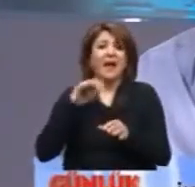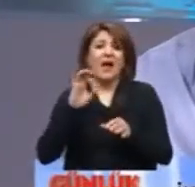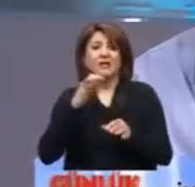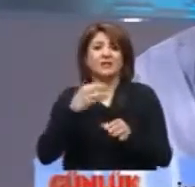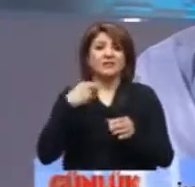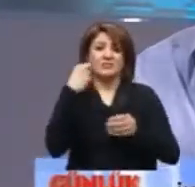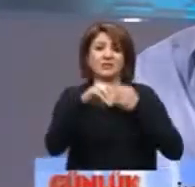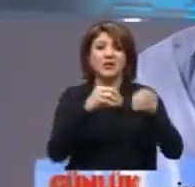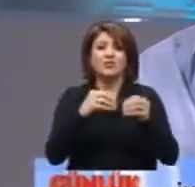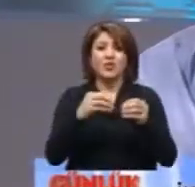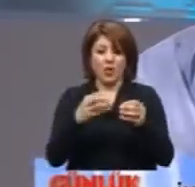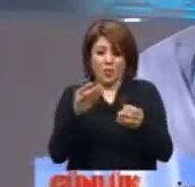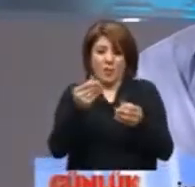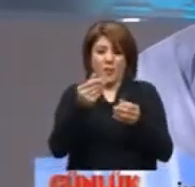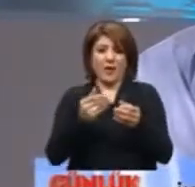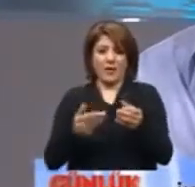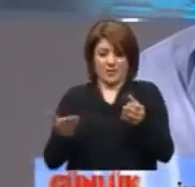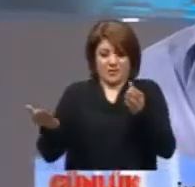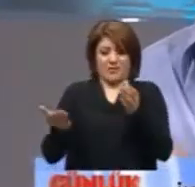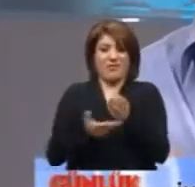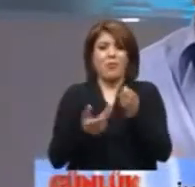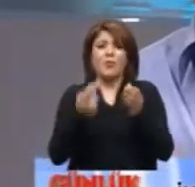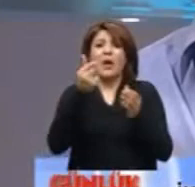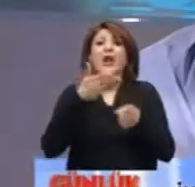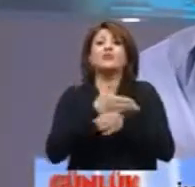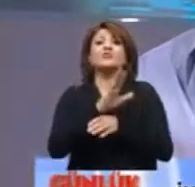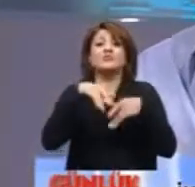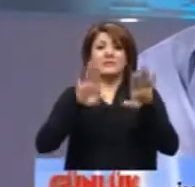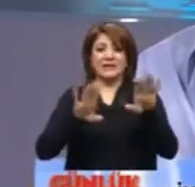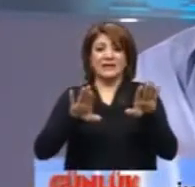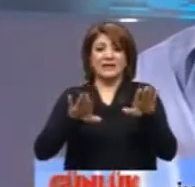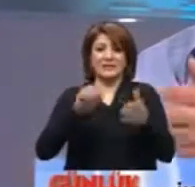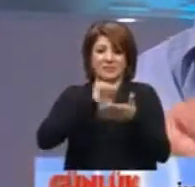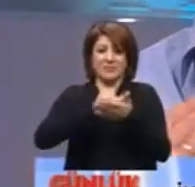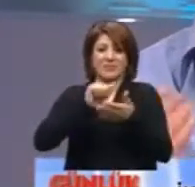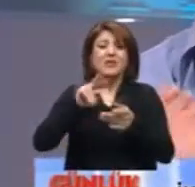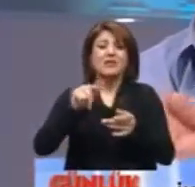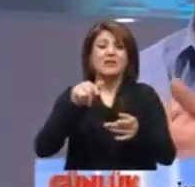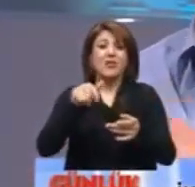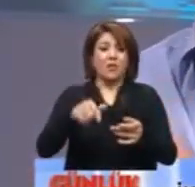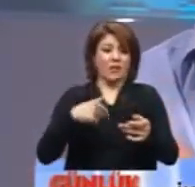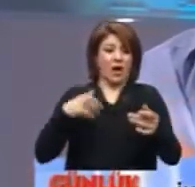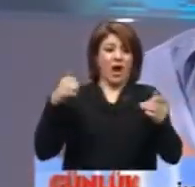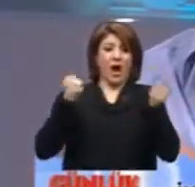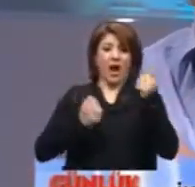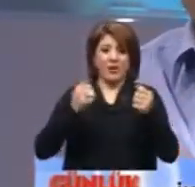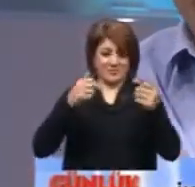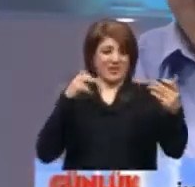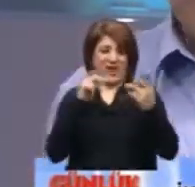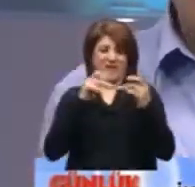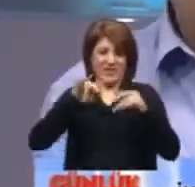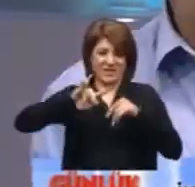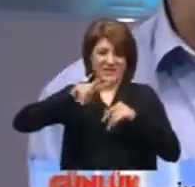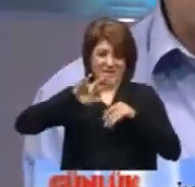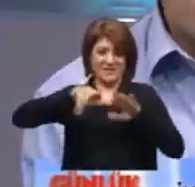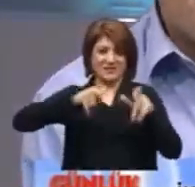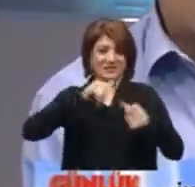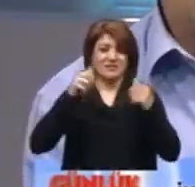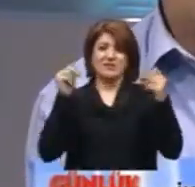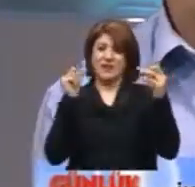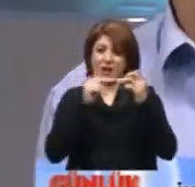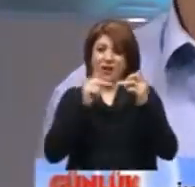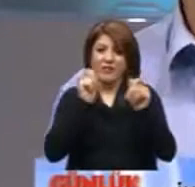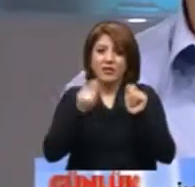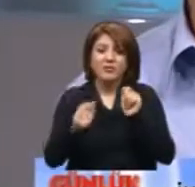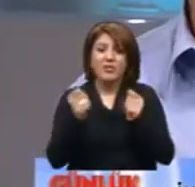tane banknot koyuyor, altına karton koyuyor. Evet. O da dolandırıyor. Boş, altı yalan. O onu fark ediyor. Kavga ediyorlar, araç yoldan çıkıyor. Araç yoldan çıkıyor.